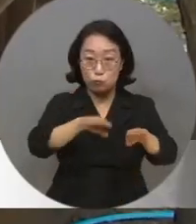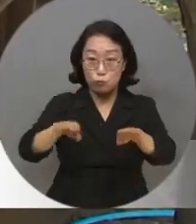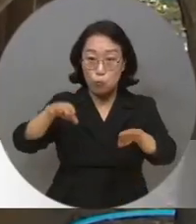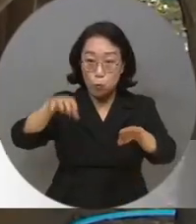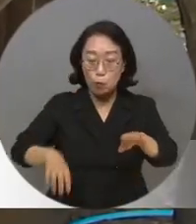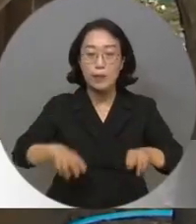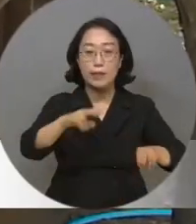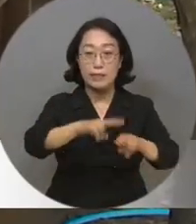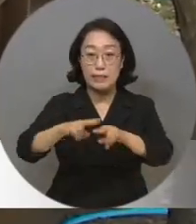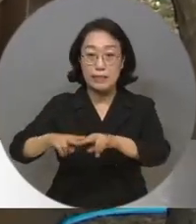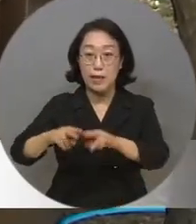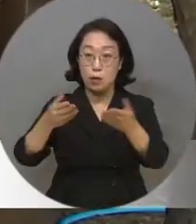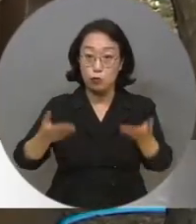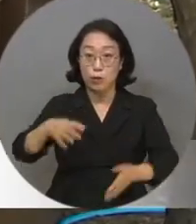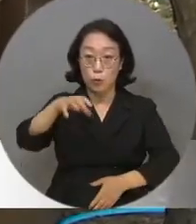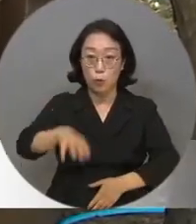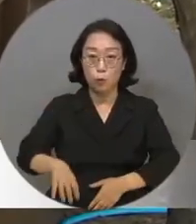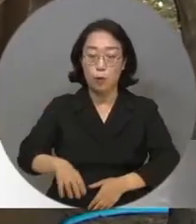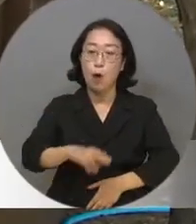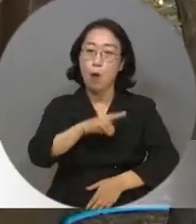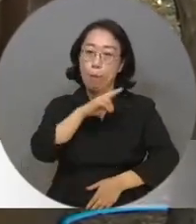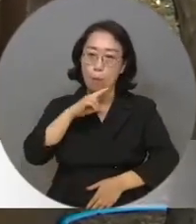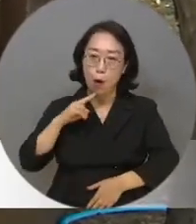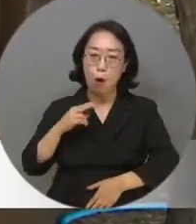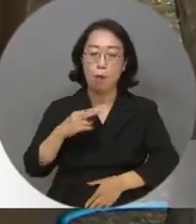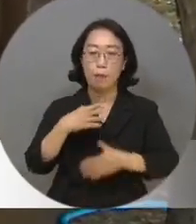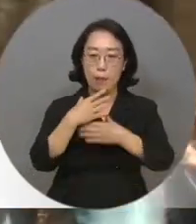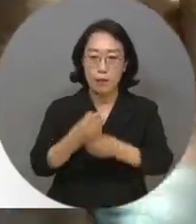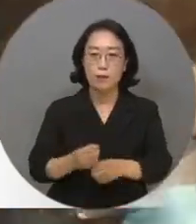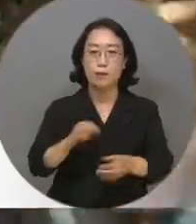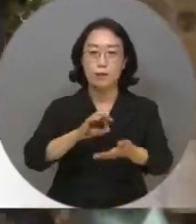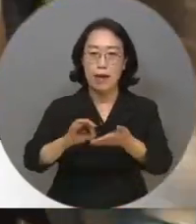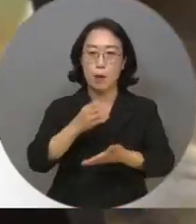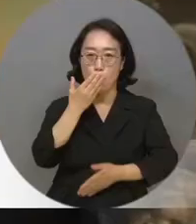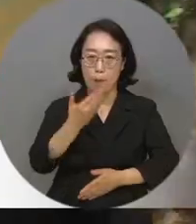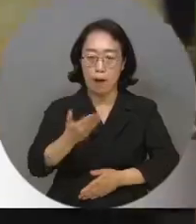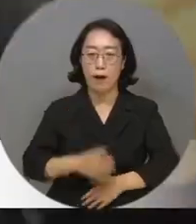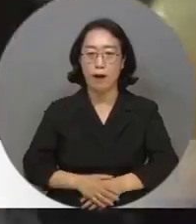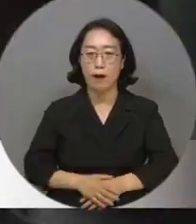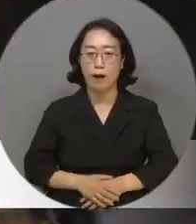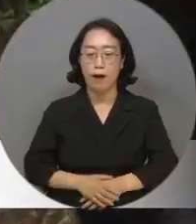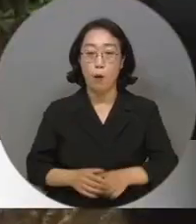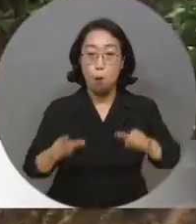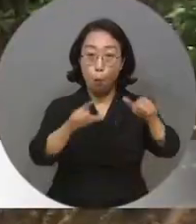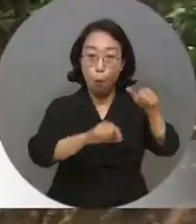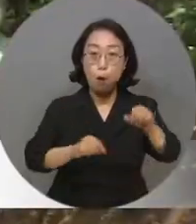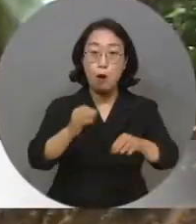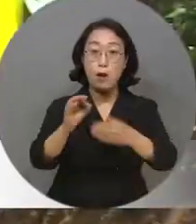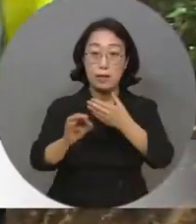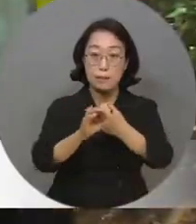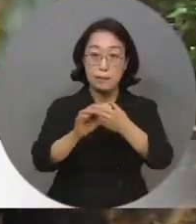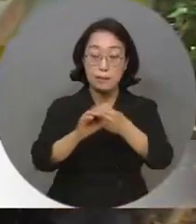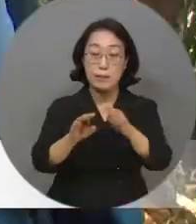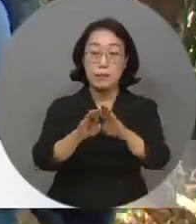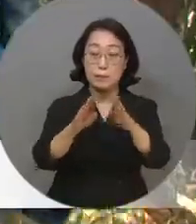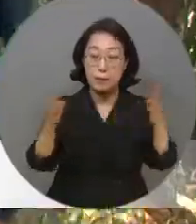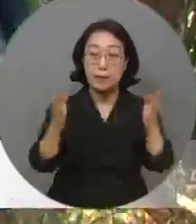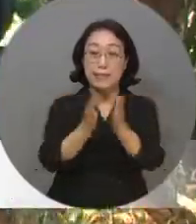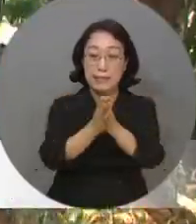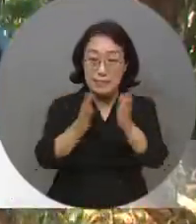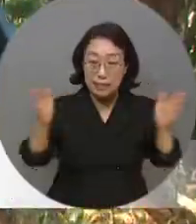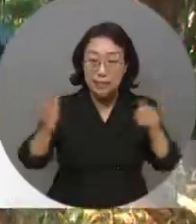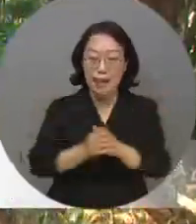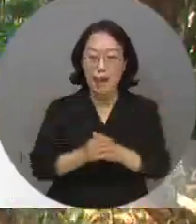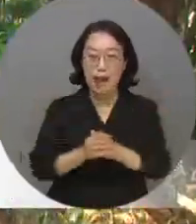등을 설치해 이용자들의 편의를 높였습니다. 지난달 중순 임시 개통한 초당산 맨발길은